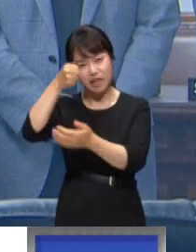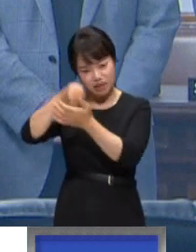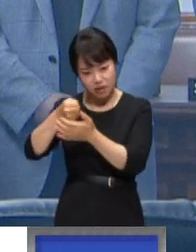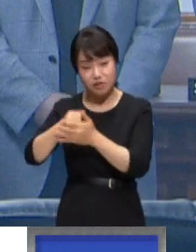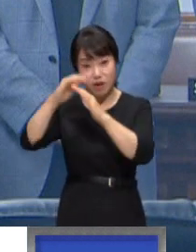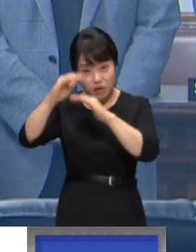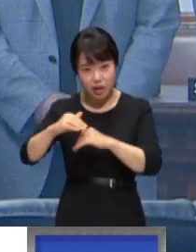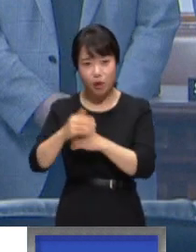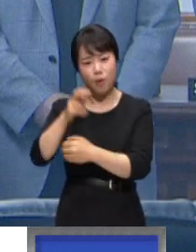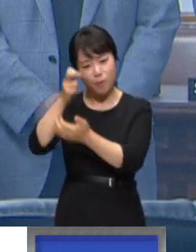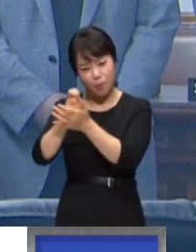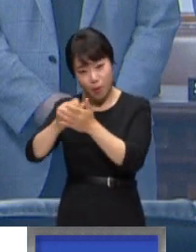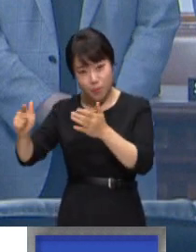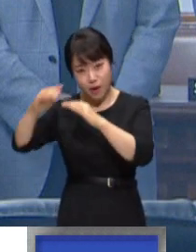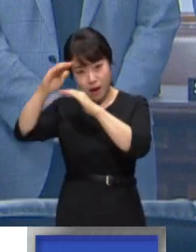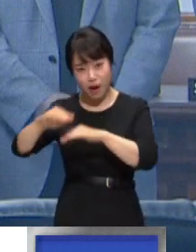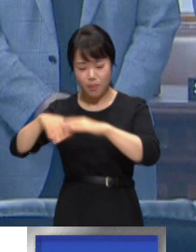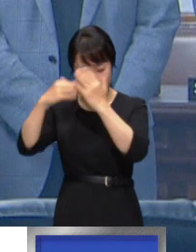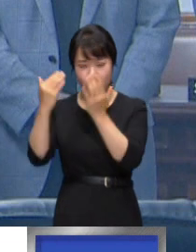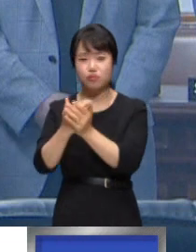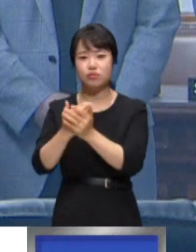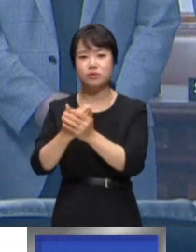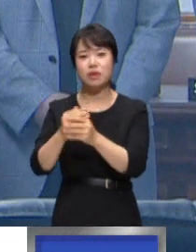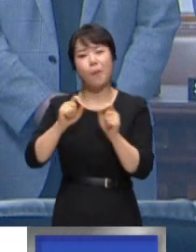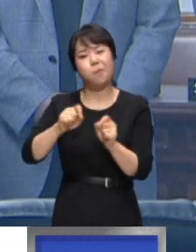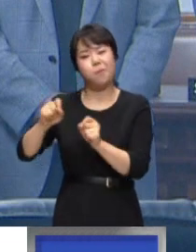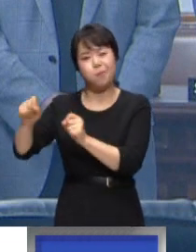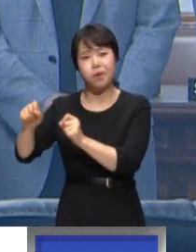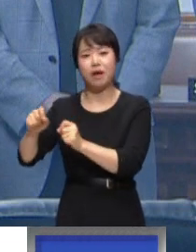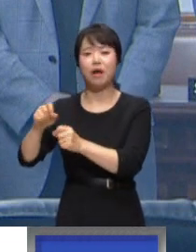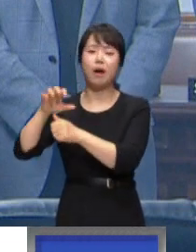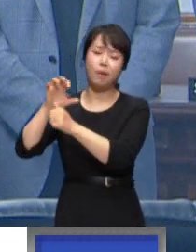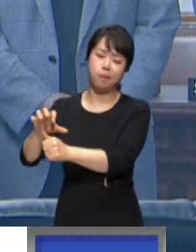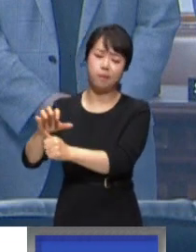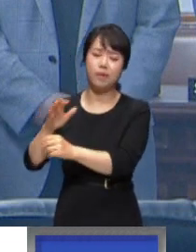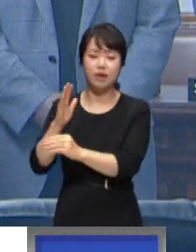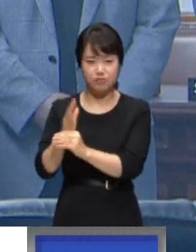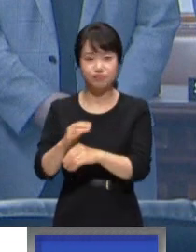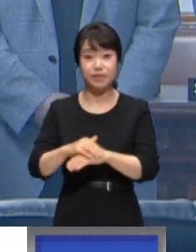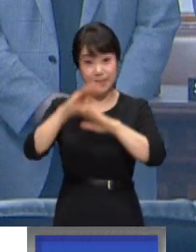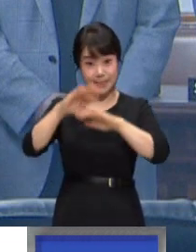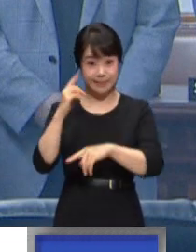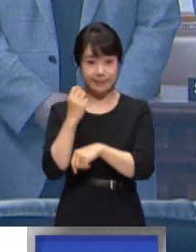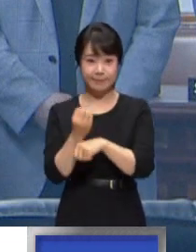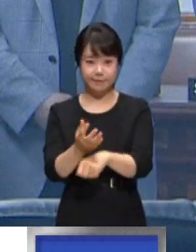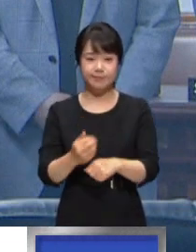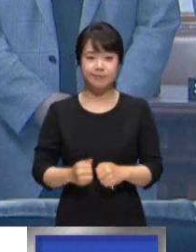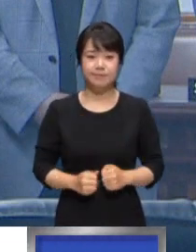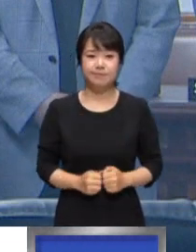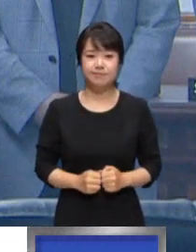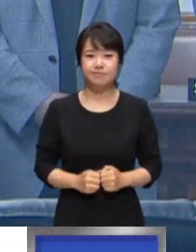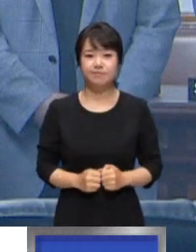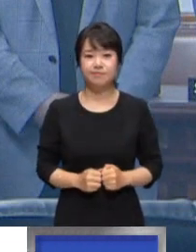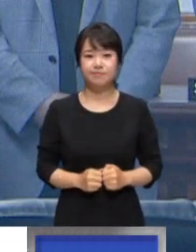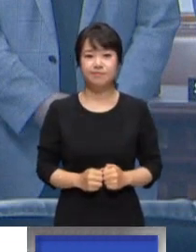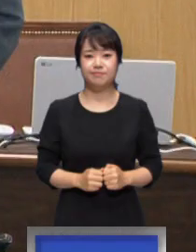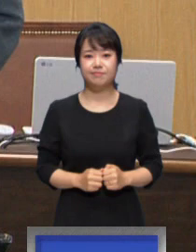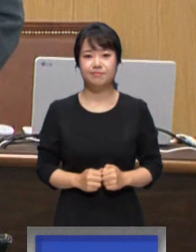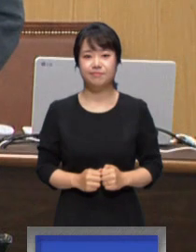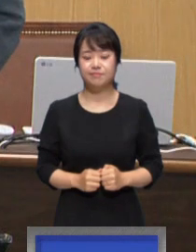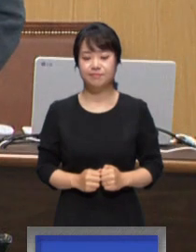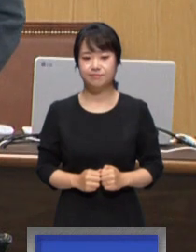지출, 조례와 또 조례 재개정안도 진행되지 못하고 있는 실정입니다. 네, 관련 내용 전해드립니다.